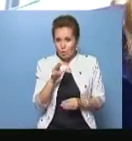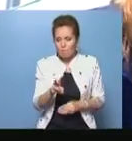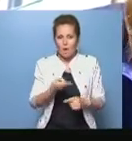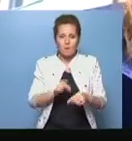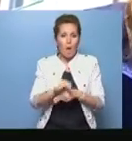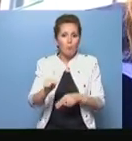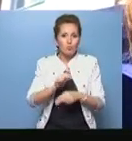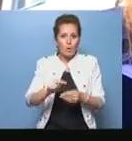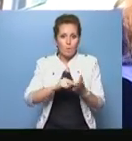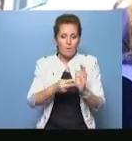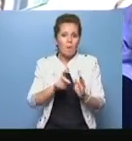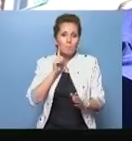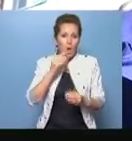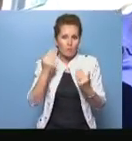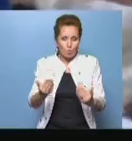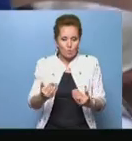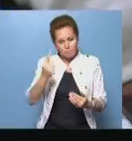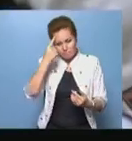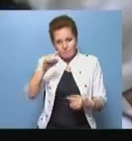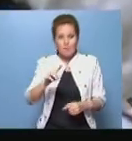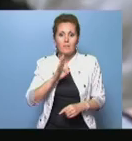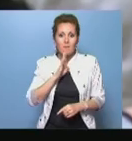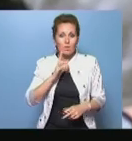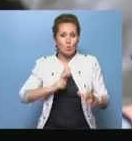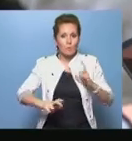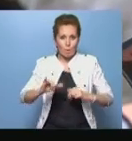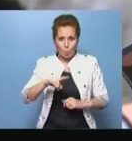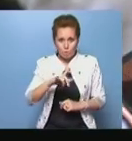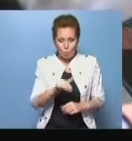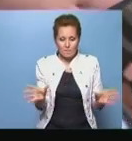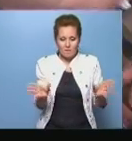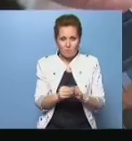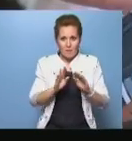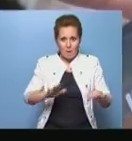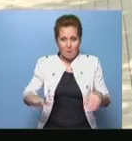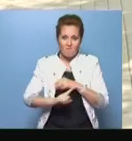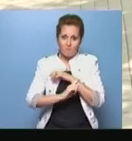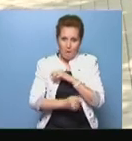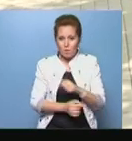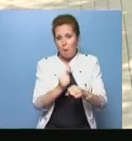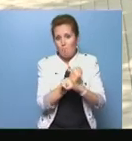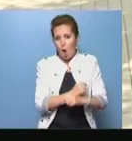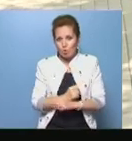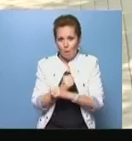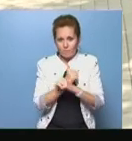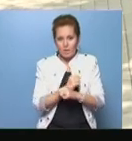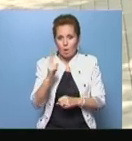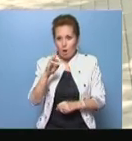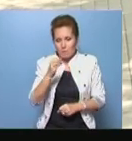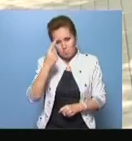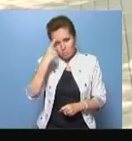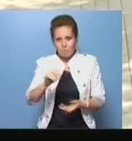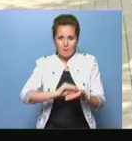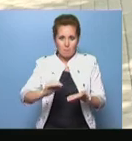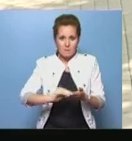Руководитель проекта – студентка УДГУ Мария Золотарева. Совместно с ребятами из Финляндии, Мордовии и Коми придумала и написала этот проект. В